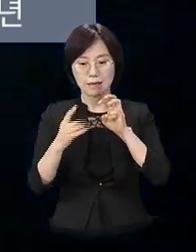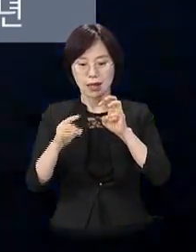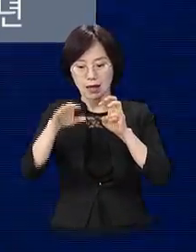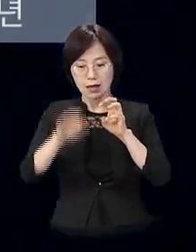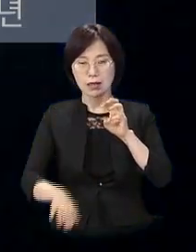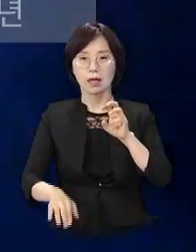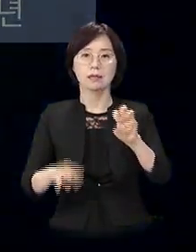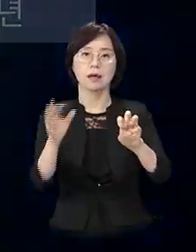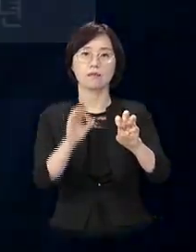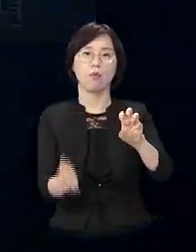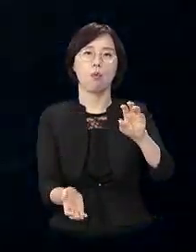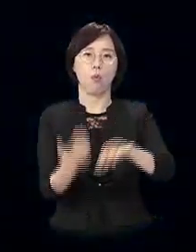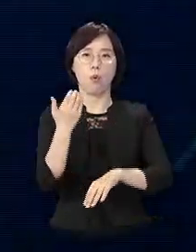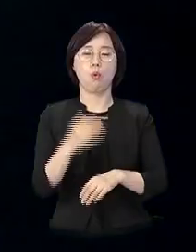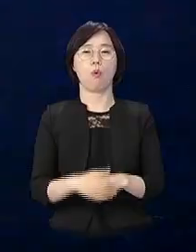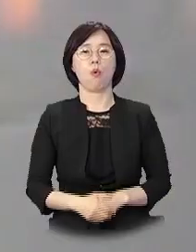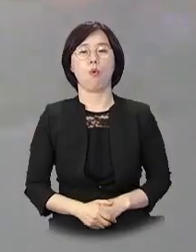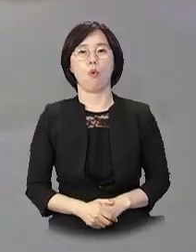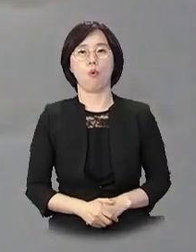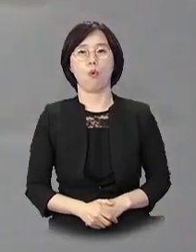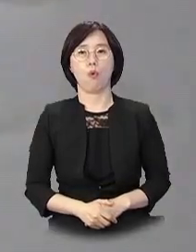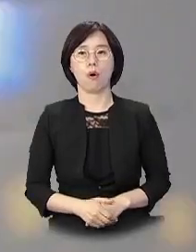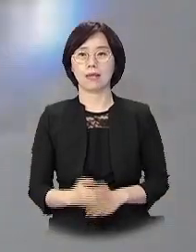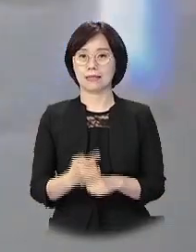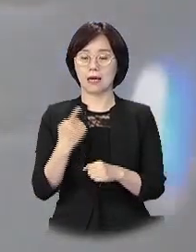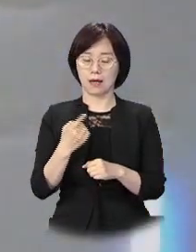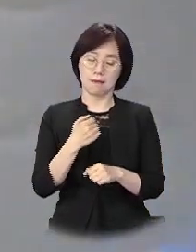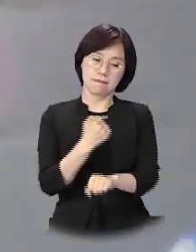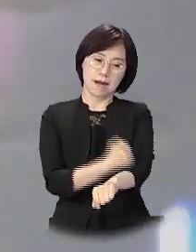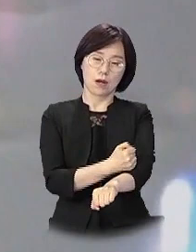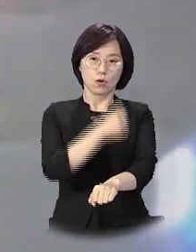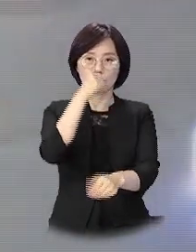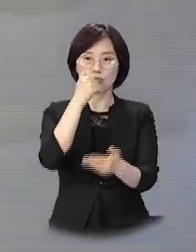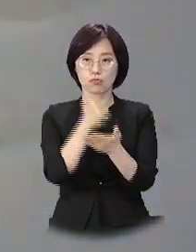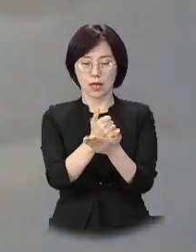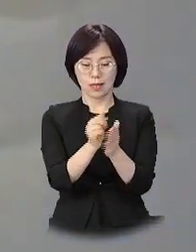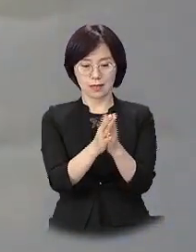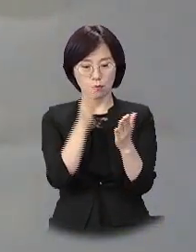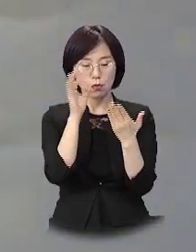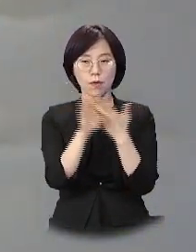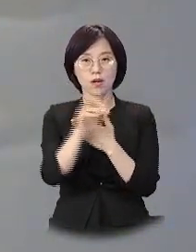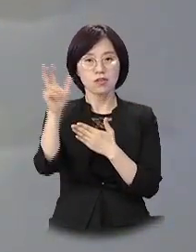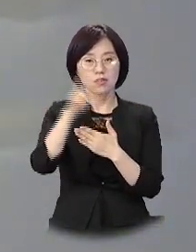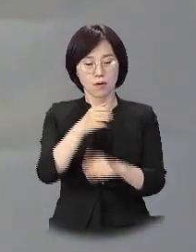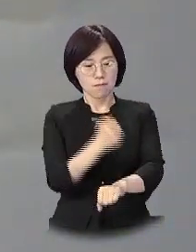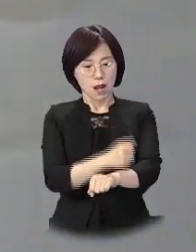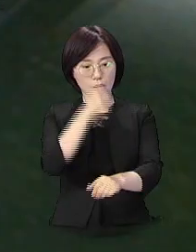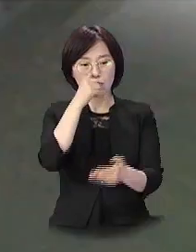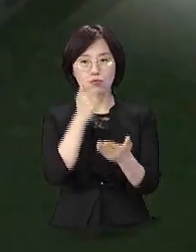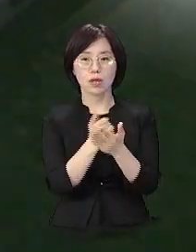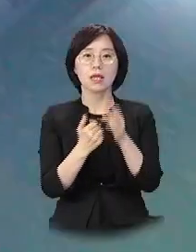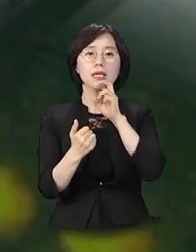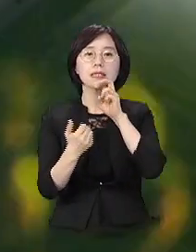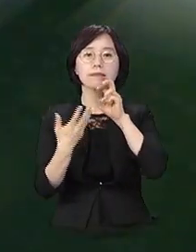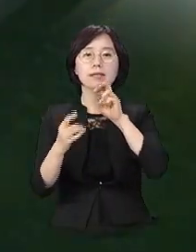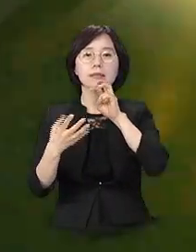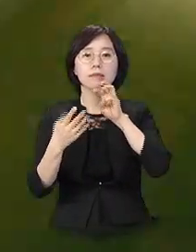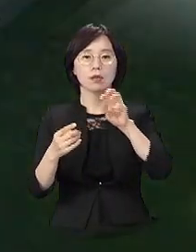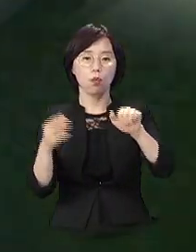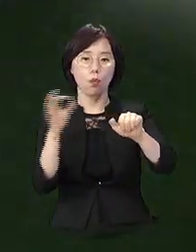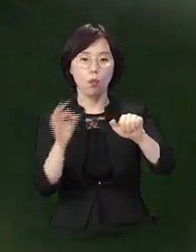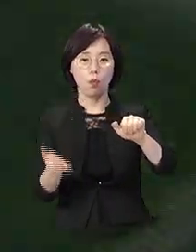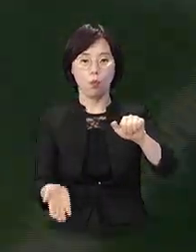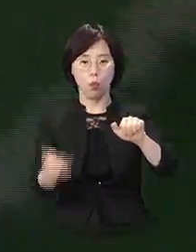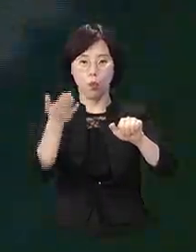이하가 30%를 차지했습니다. 지난해 마약류 범죄 백서를 보면 전국 마약사범 가운데 20, 30대가